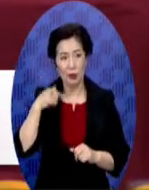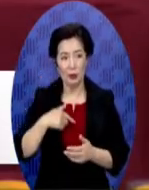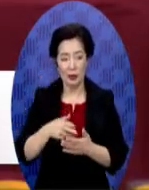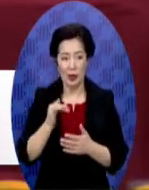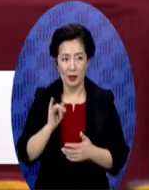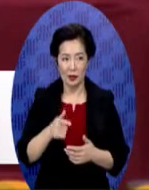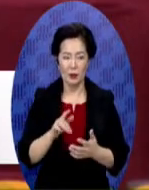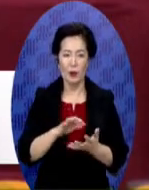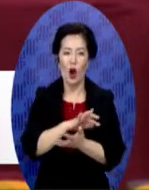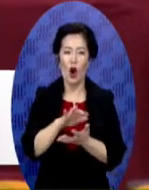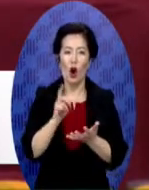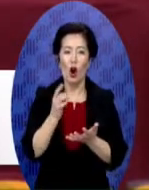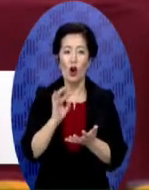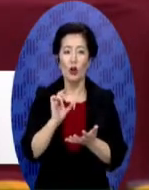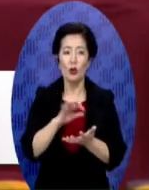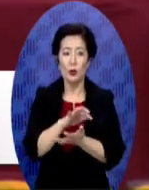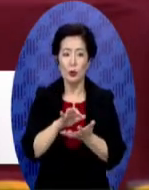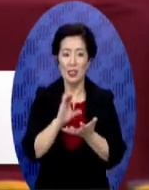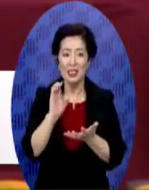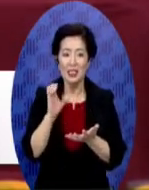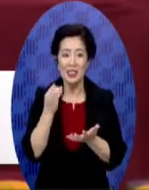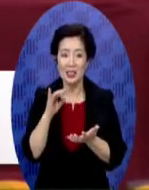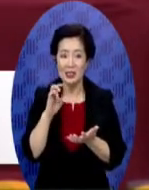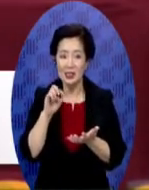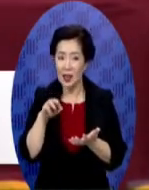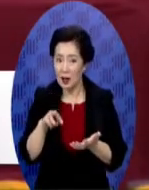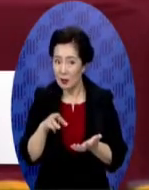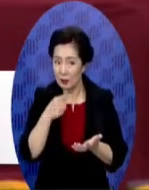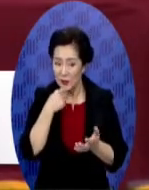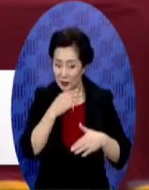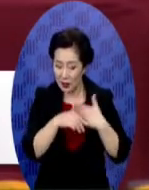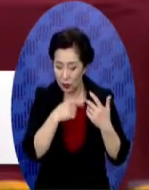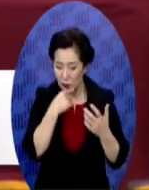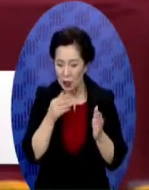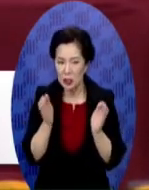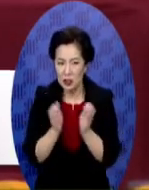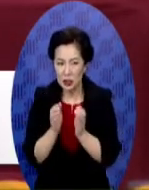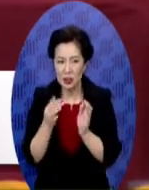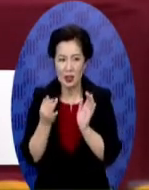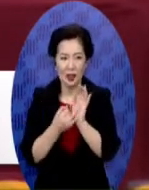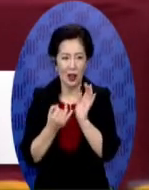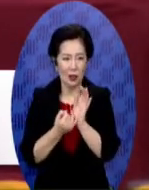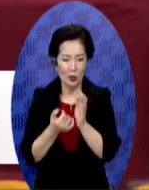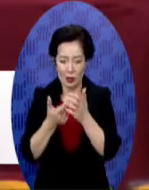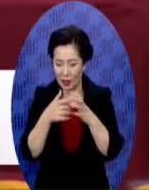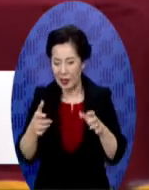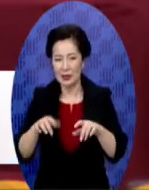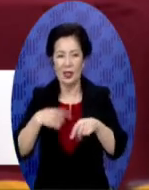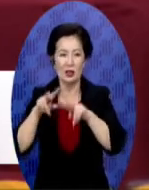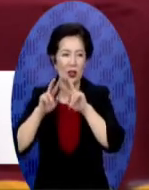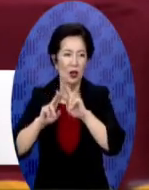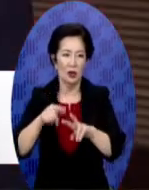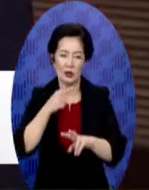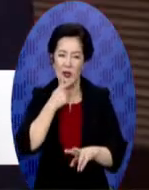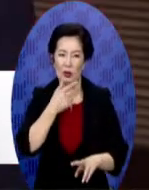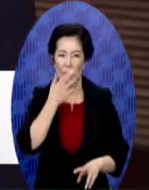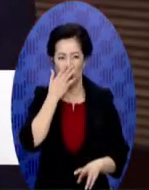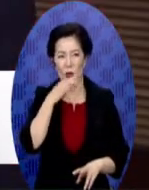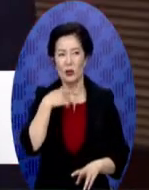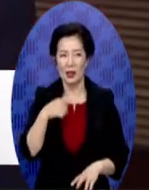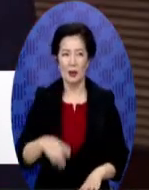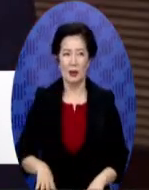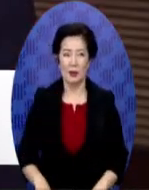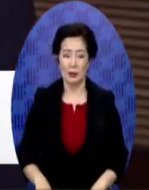Хоймог систем явахгүй бол дахиад Монгол улсын парламентын жижиг 76 тооргоос гарчаад цаашаа явна гэж байхгүй. Энэ бол шал худлаа.